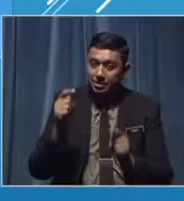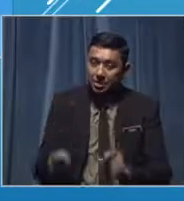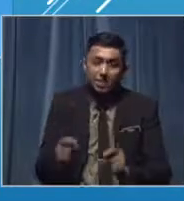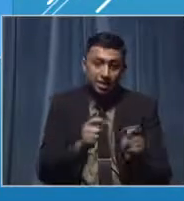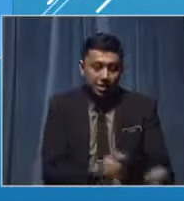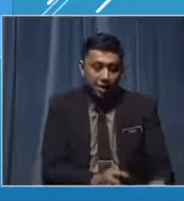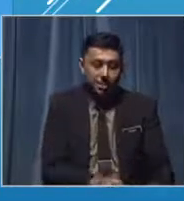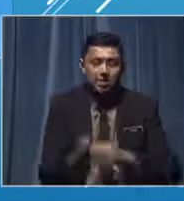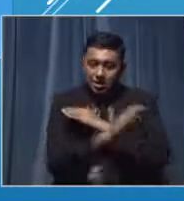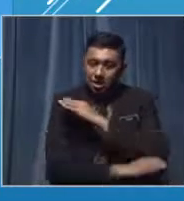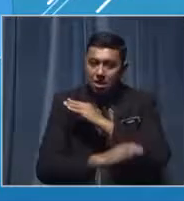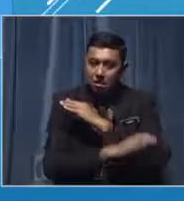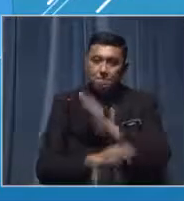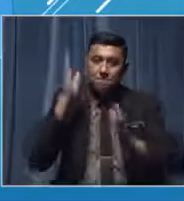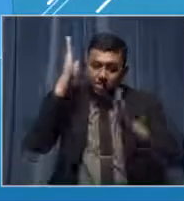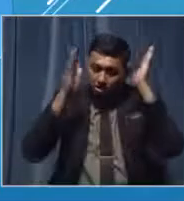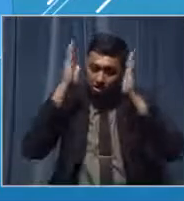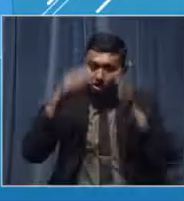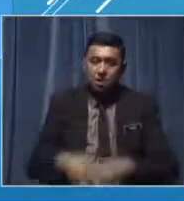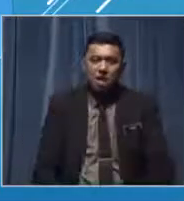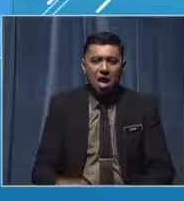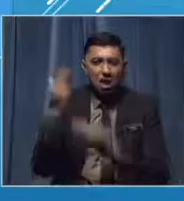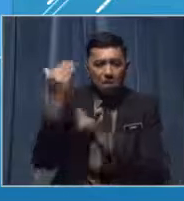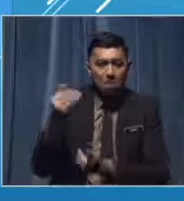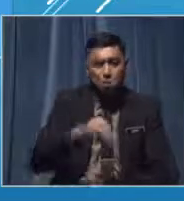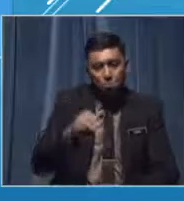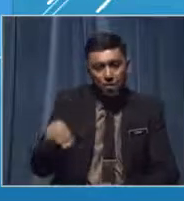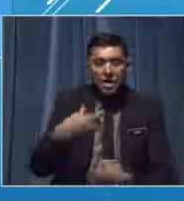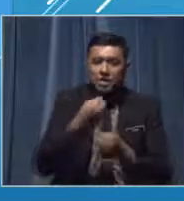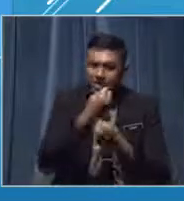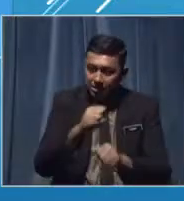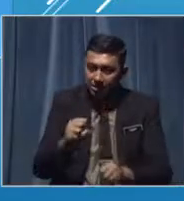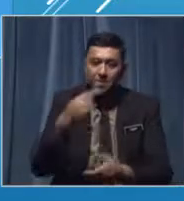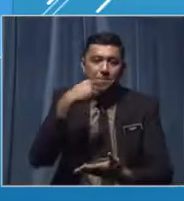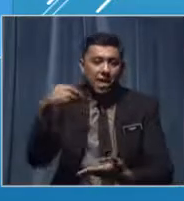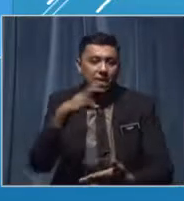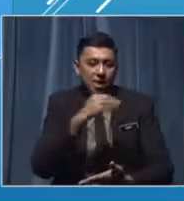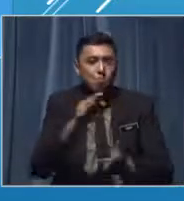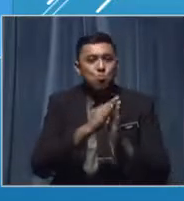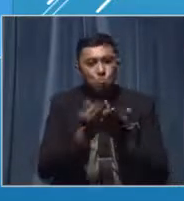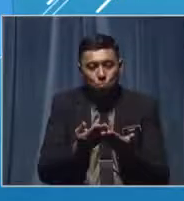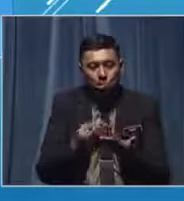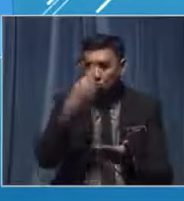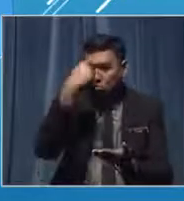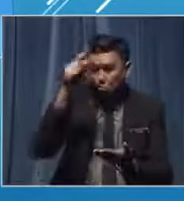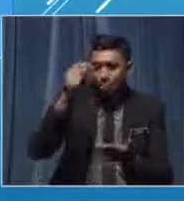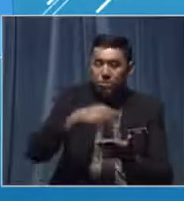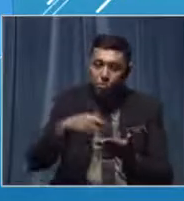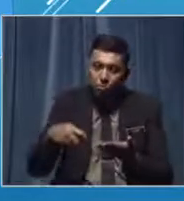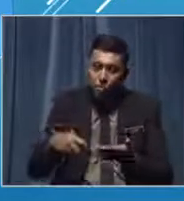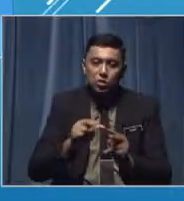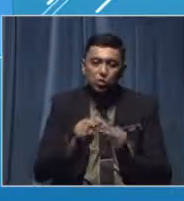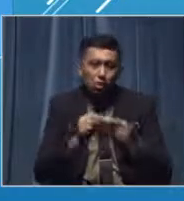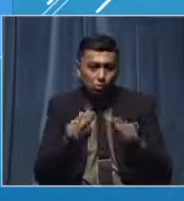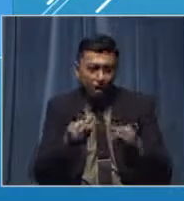Malaysia. Cikgu harap murid-murid telah bersedia dengan pen dan buku catatan untuk mencatat nota-nota penting.